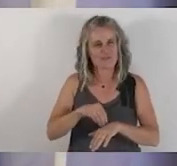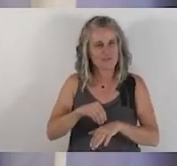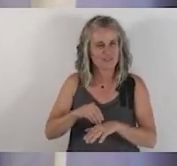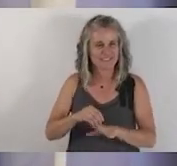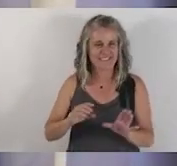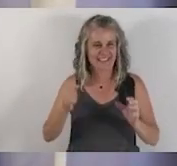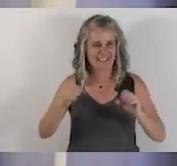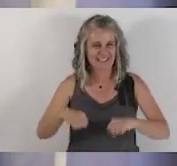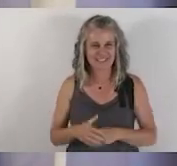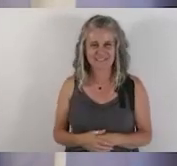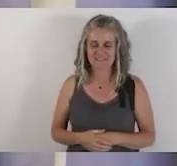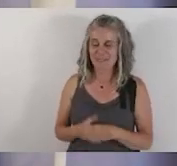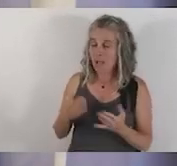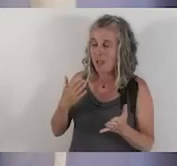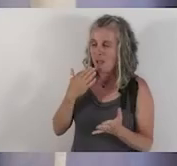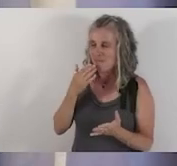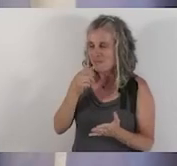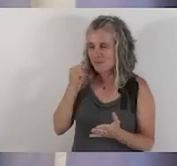On applaudit.